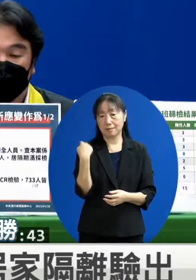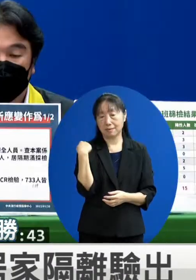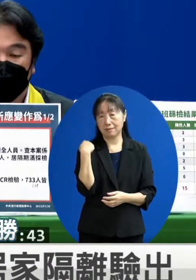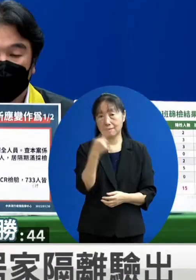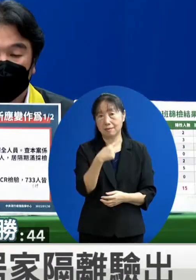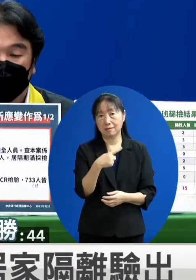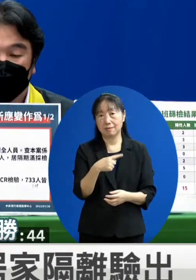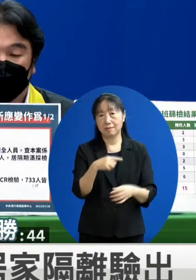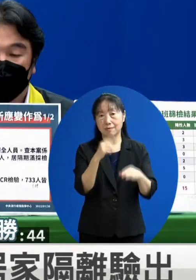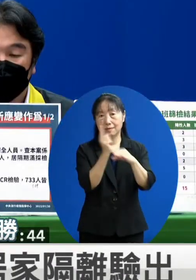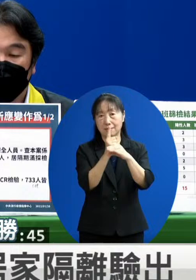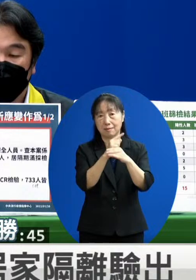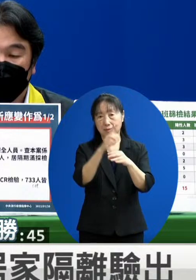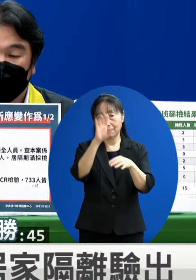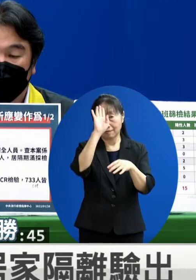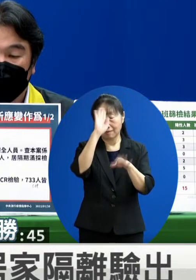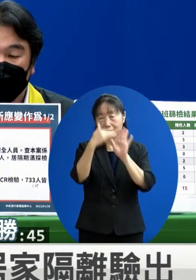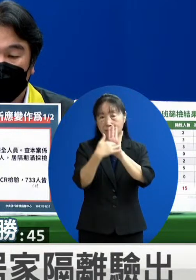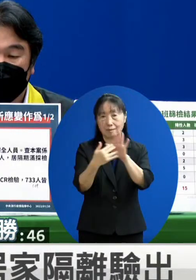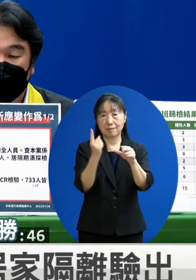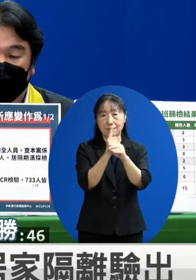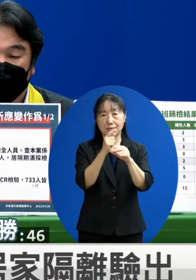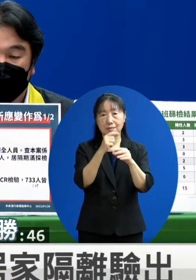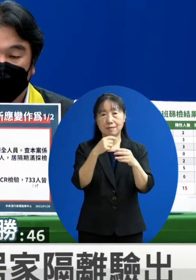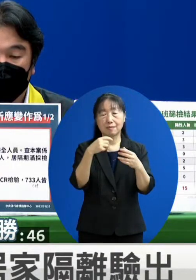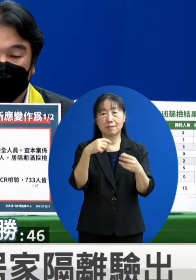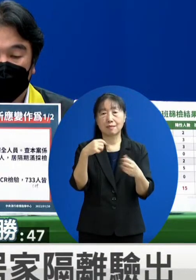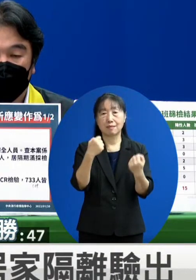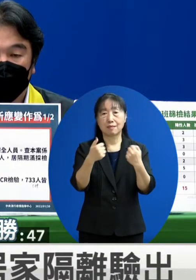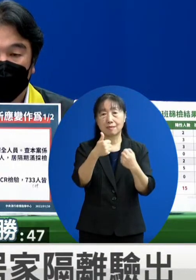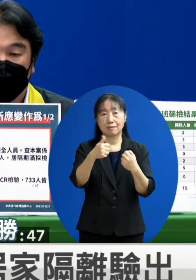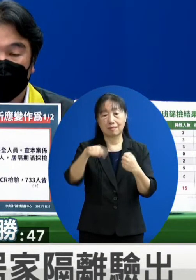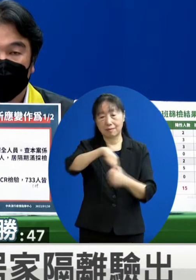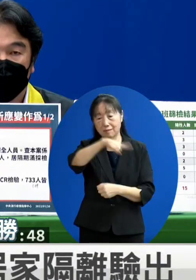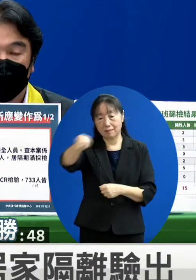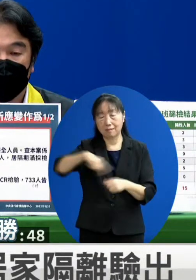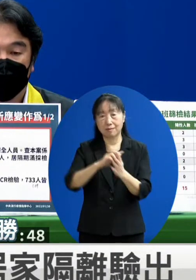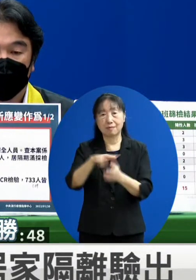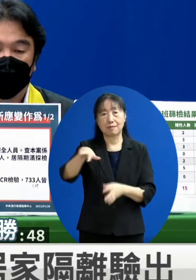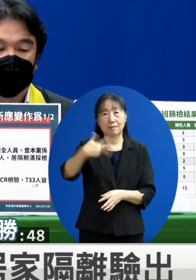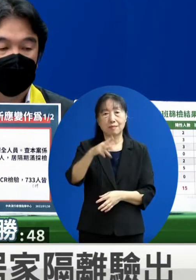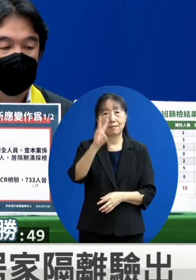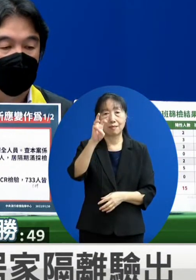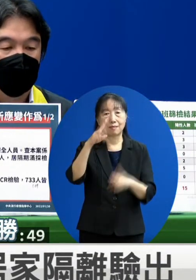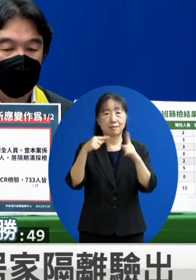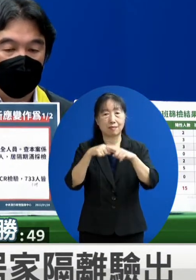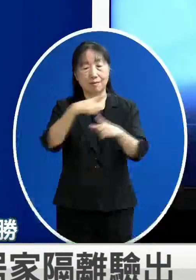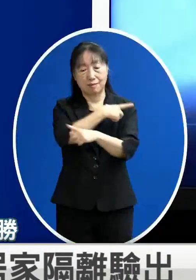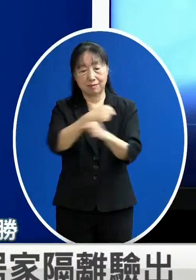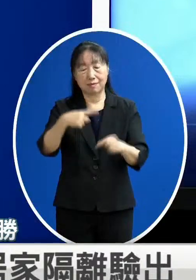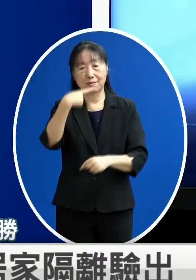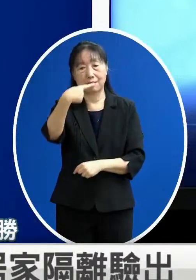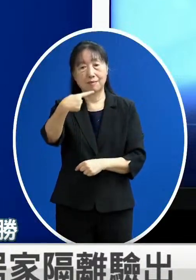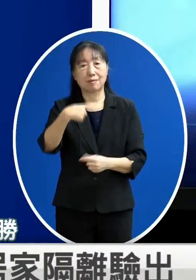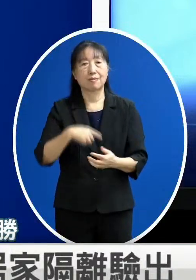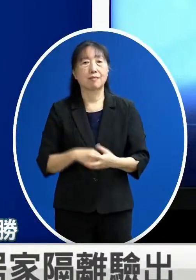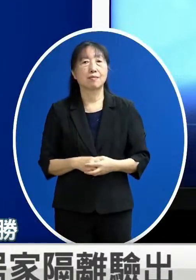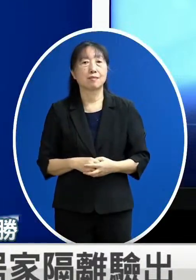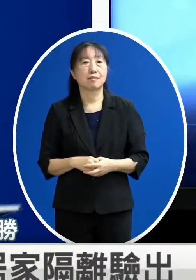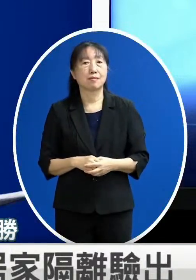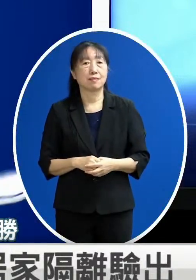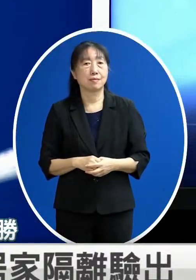车车队的驾驶，那总共733人做 PCR 全部都是阴性。